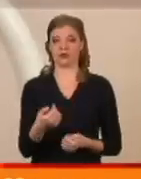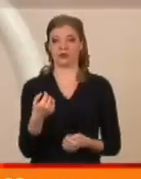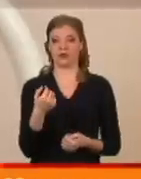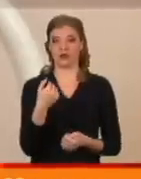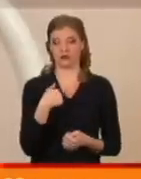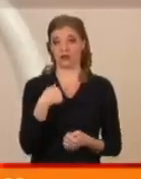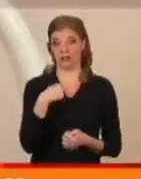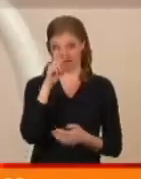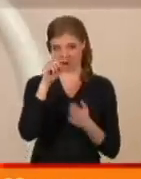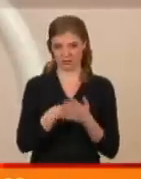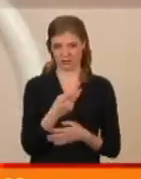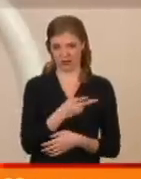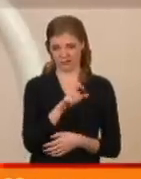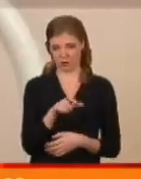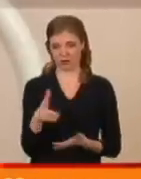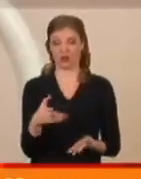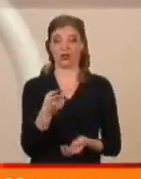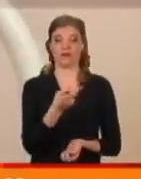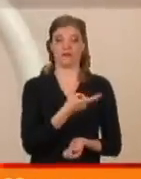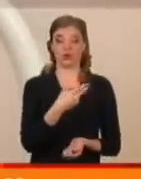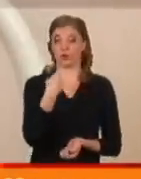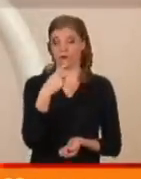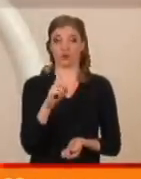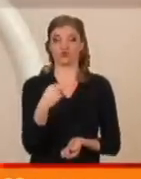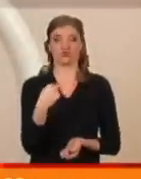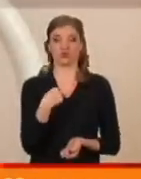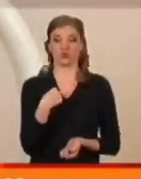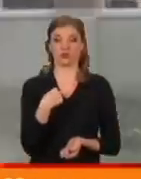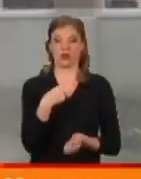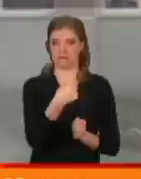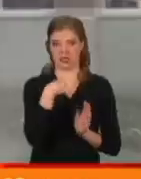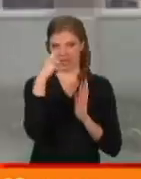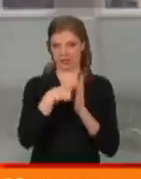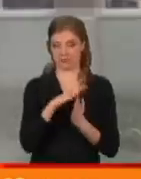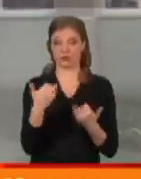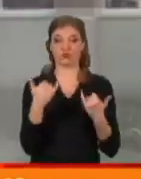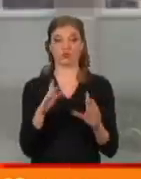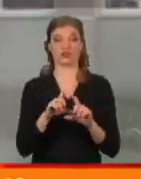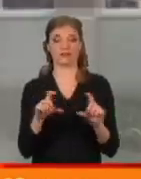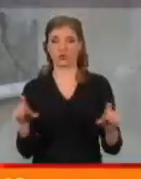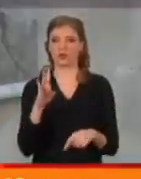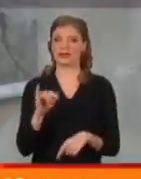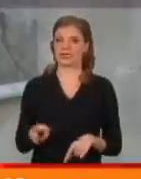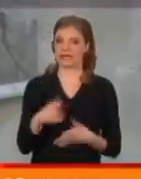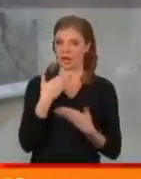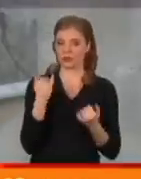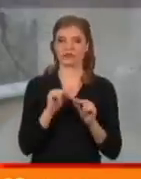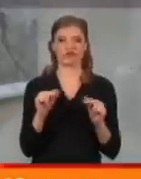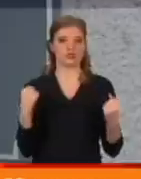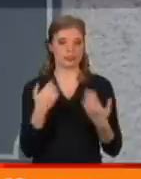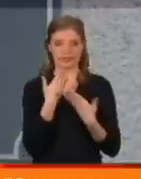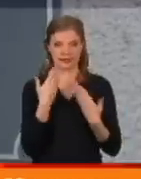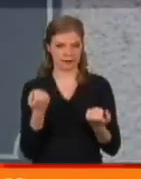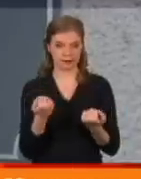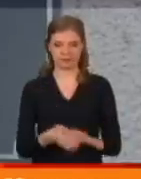цих людей. Вони говорять, що вони там не впізнали. Сьогодні у школі ані директора, ані вчителя